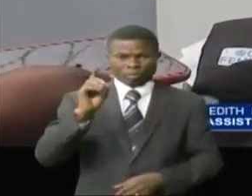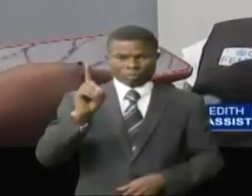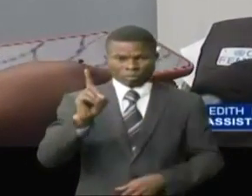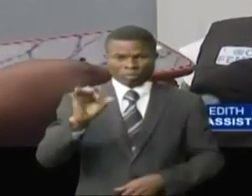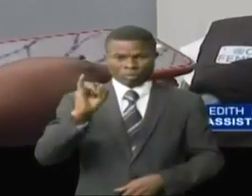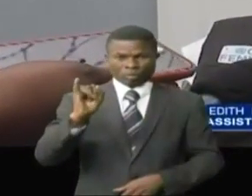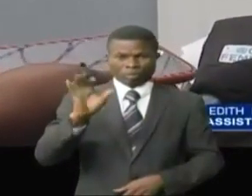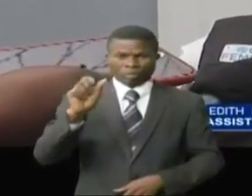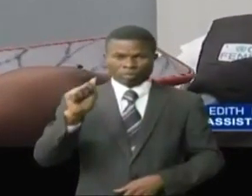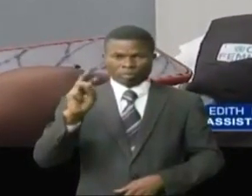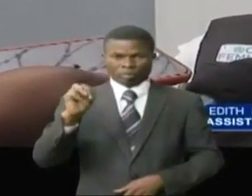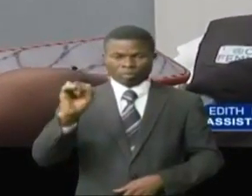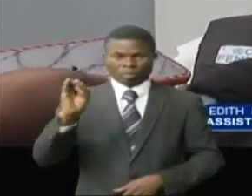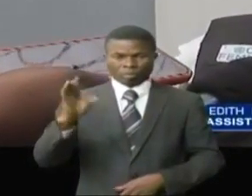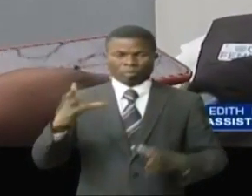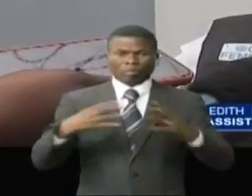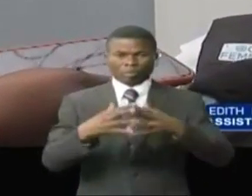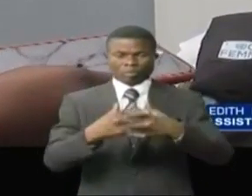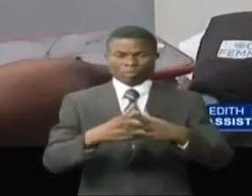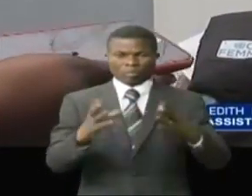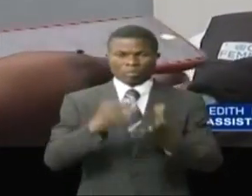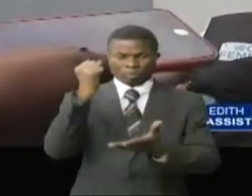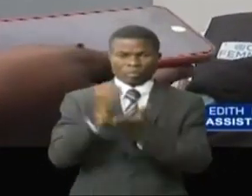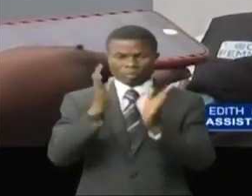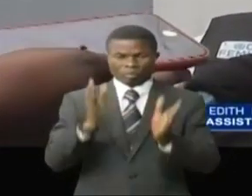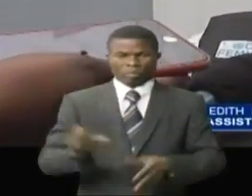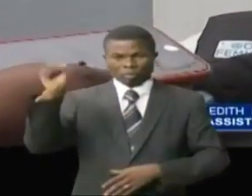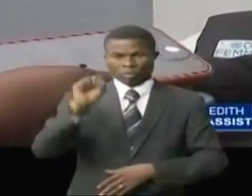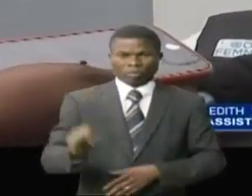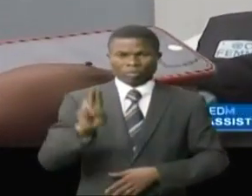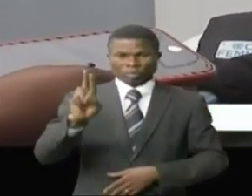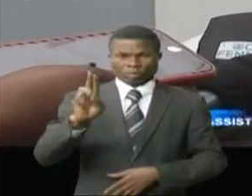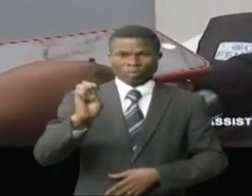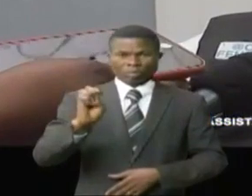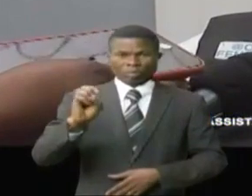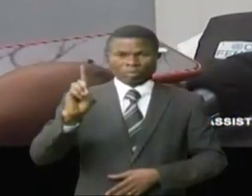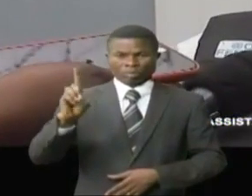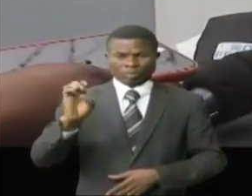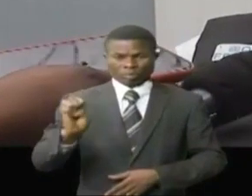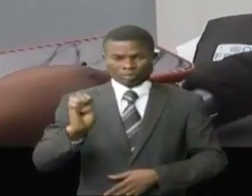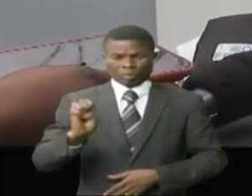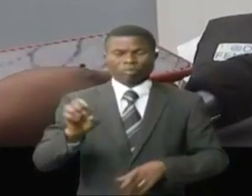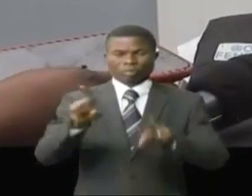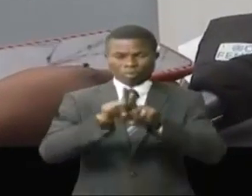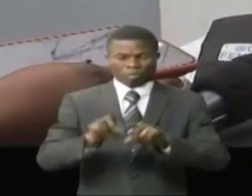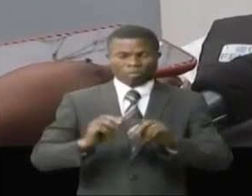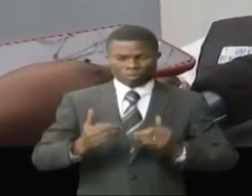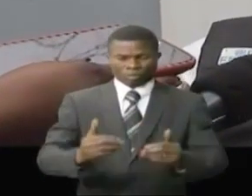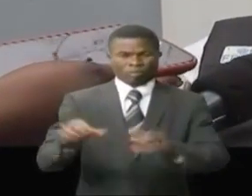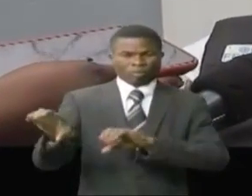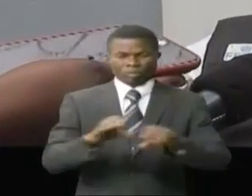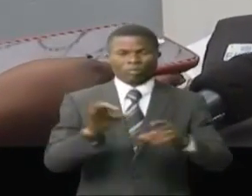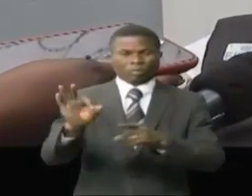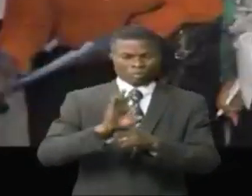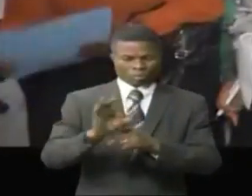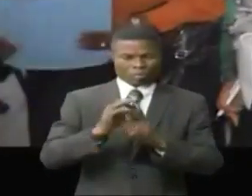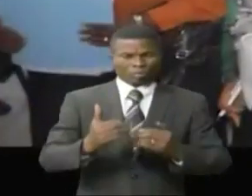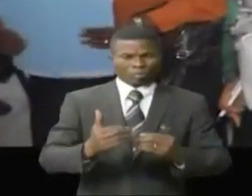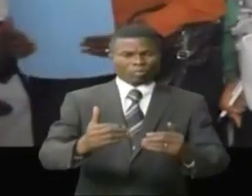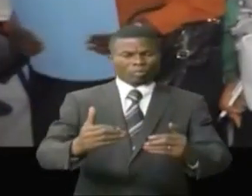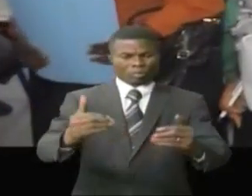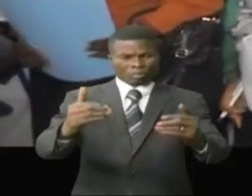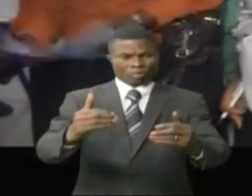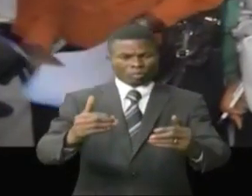en partenariat avec l'ambassade de la Suède et ONU Femmes qui poursuit sa série de formations qui